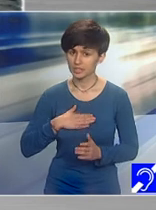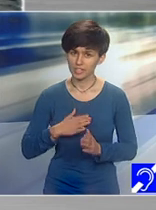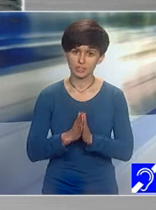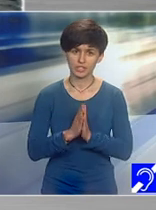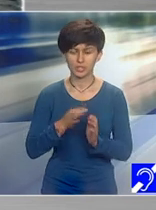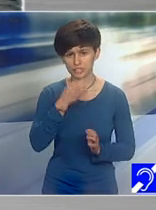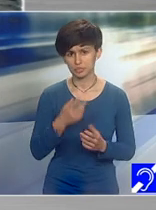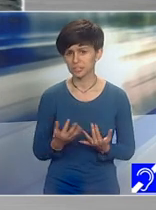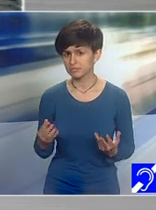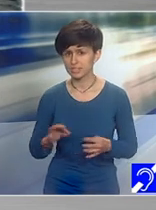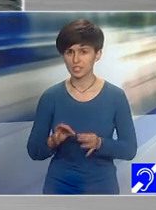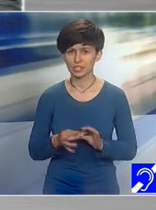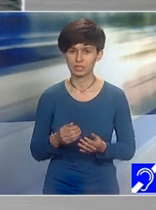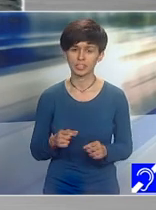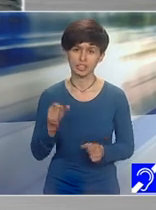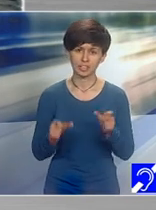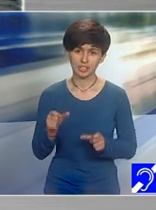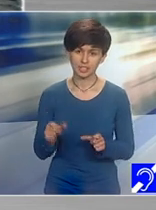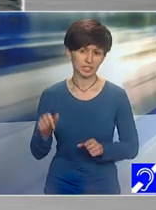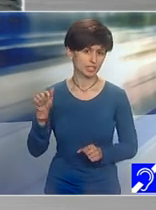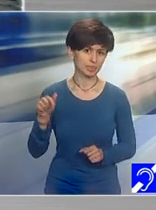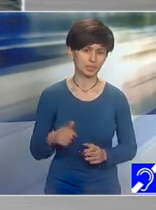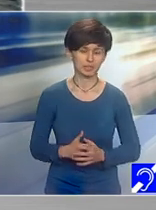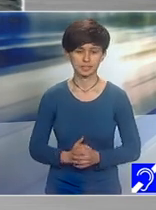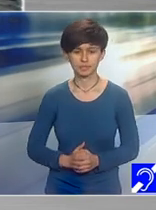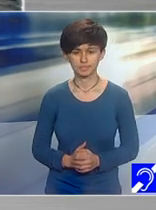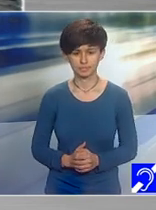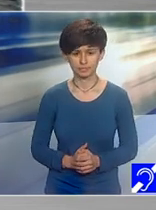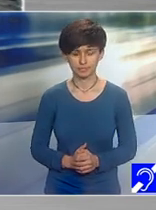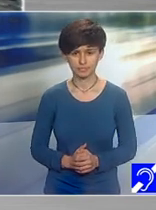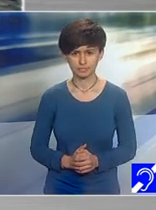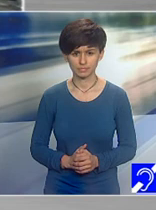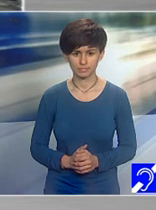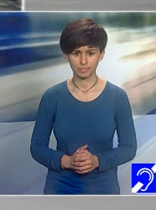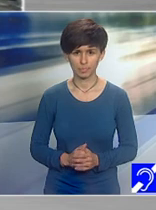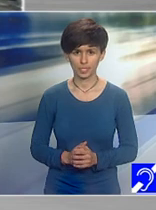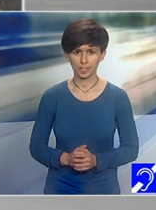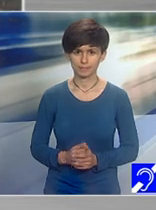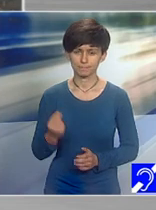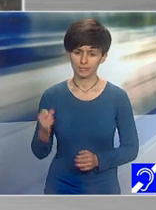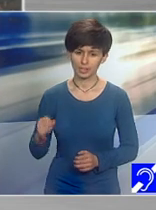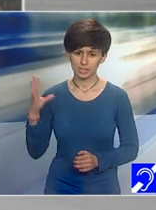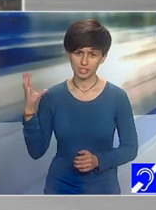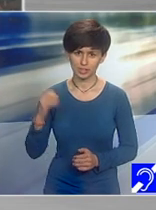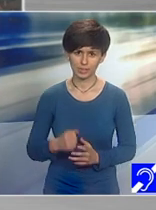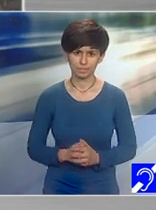dumneavoastră pentru alegători, pentru început, după care vom da cuvântul și celorlalți candidați. Bună seara încă o dată